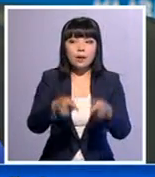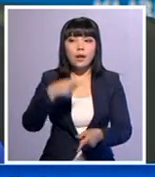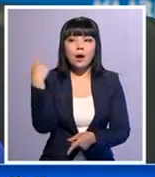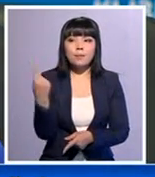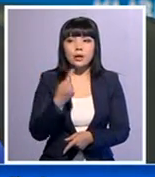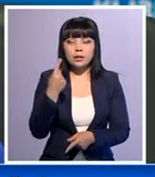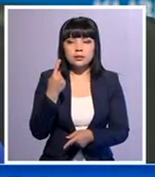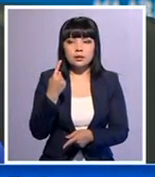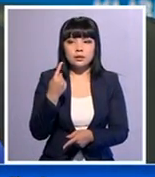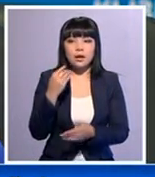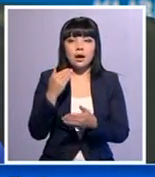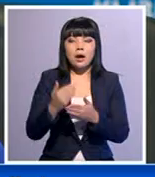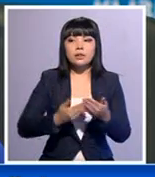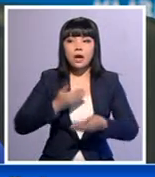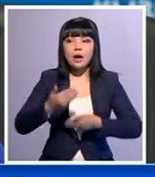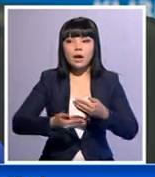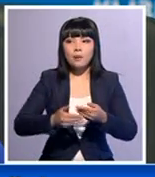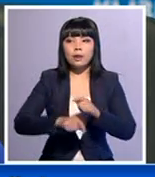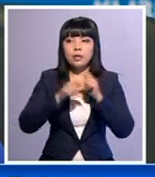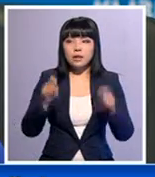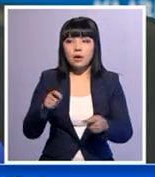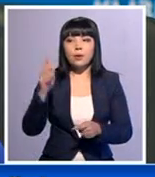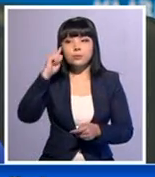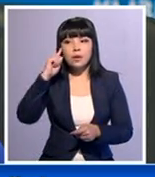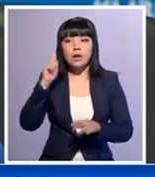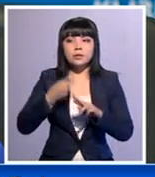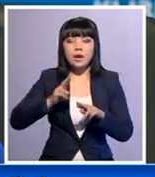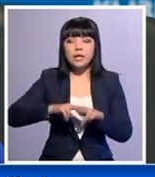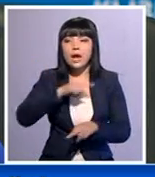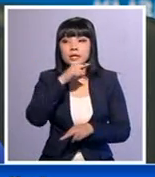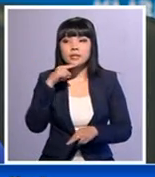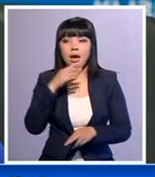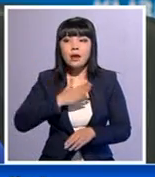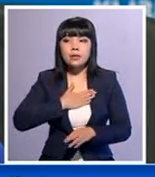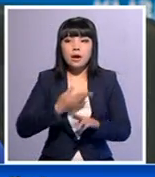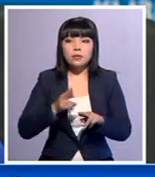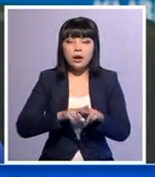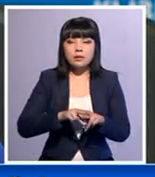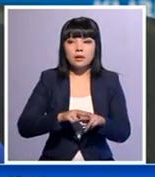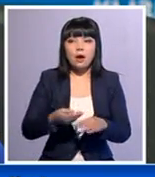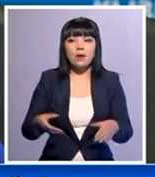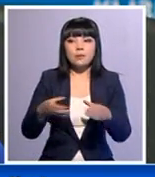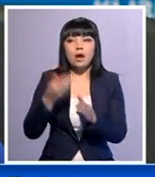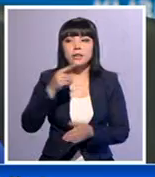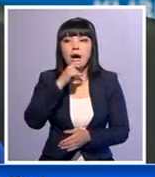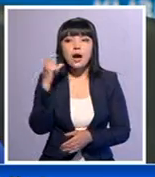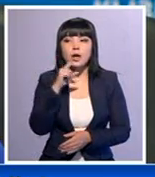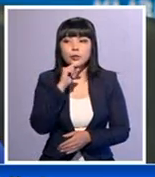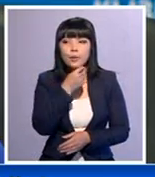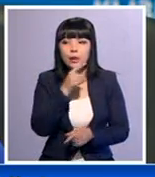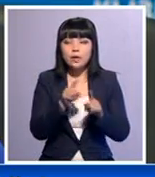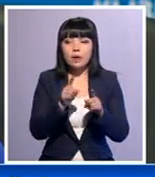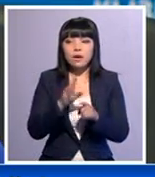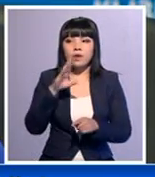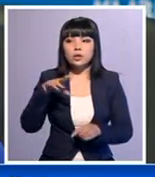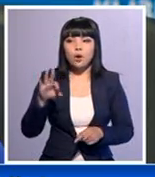деп айтуға болады. Бірінші қадамы. Неге десеңіз, Ресей бүгінгі күні, Ресейдің экономикасы